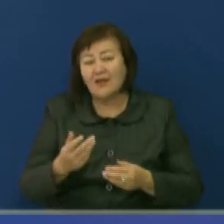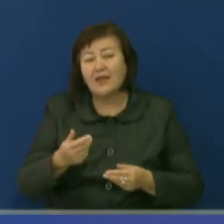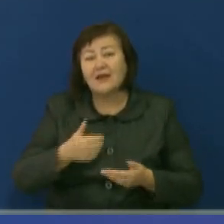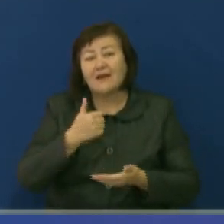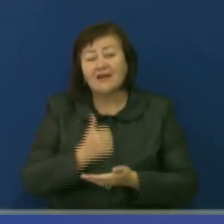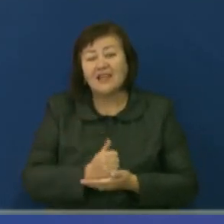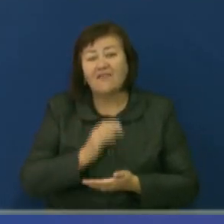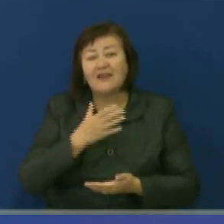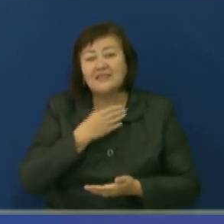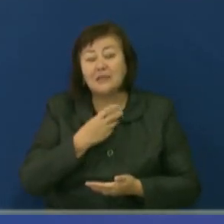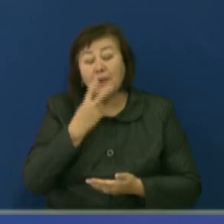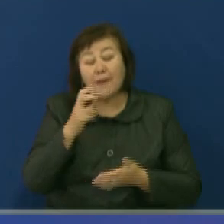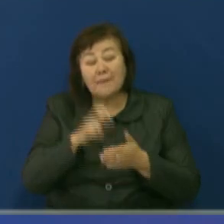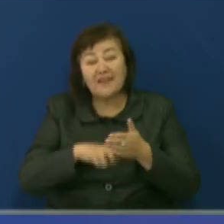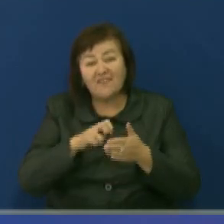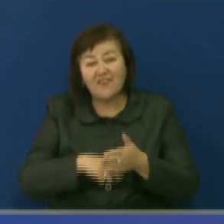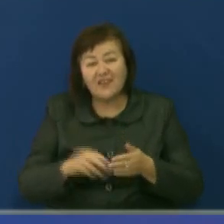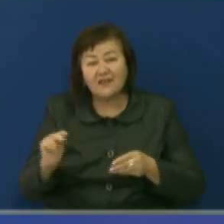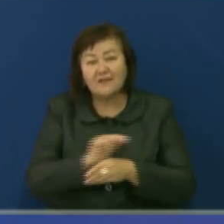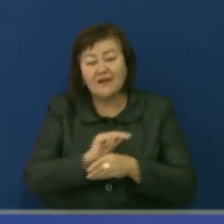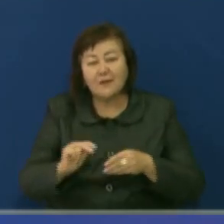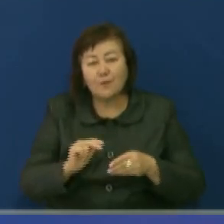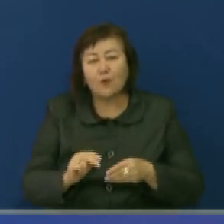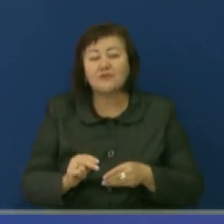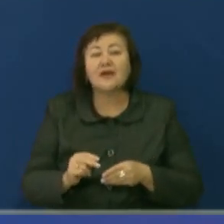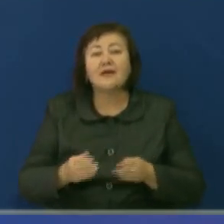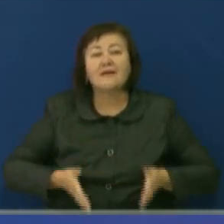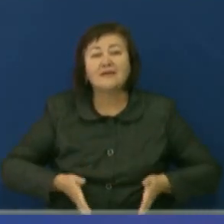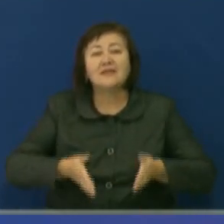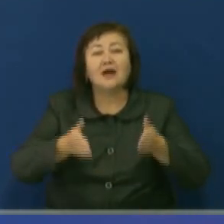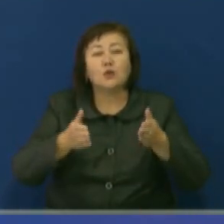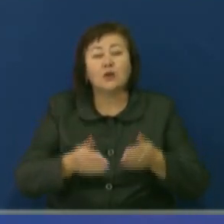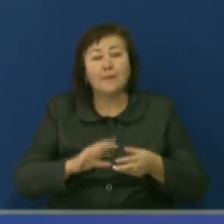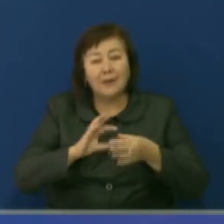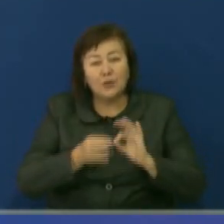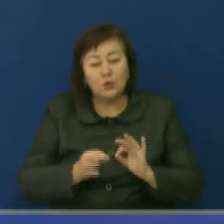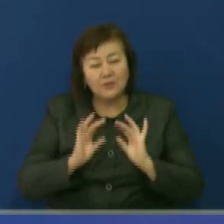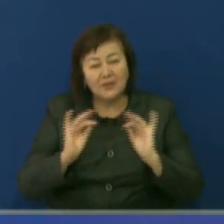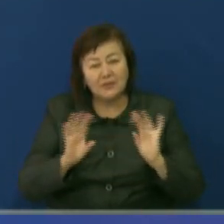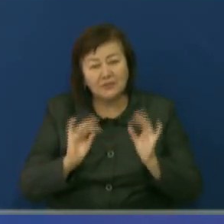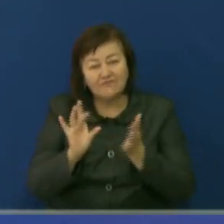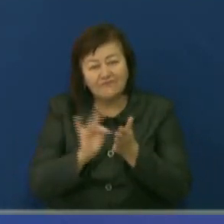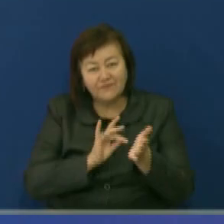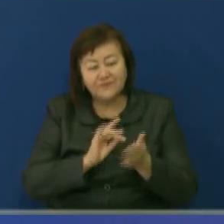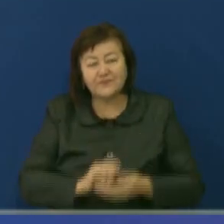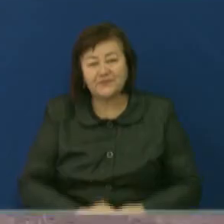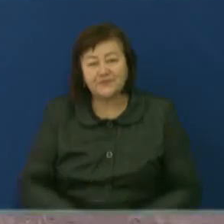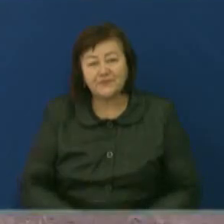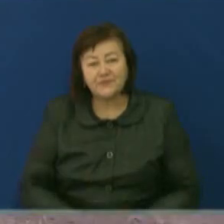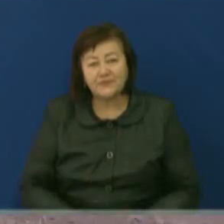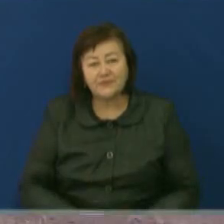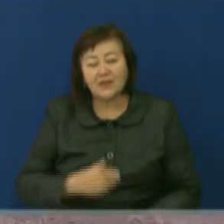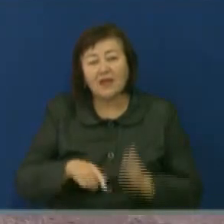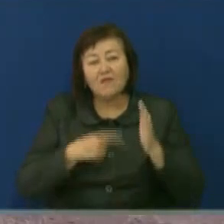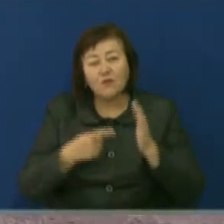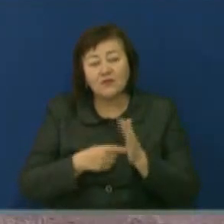Баяхметов проинспектировал ход работ по ремонту дорожного полотна в левобережной части города. Подробнее в следующем видеосюжете. В